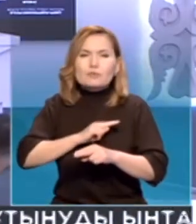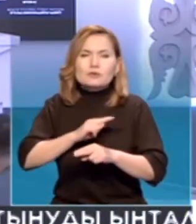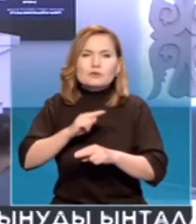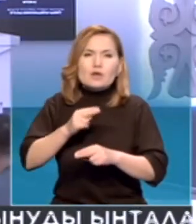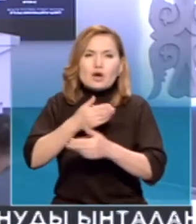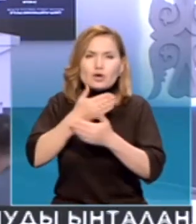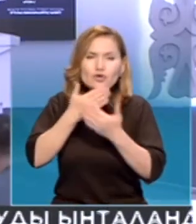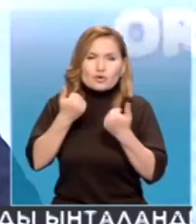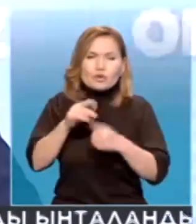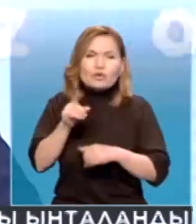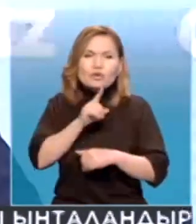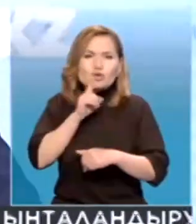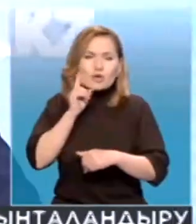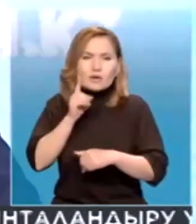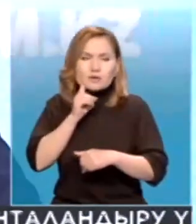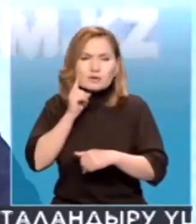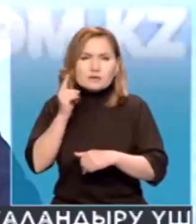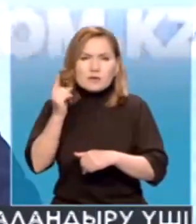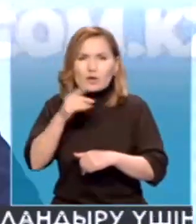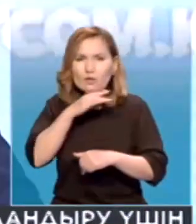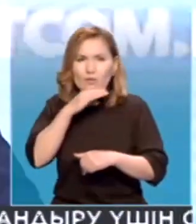саны қанша деп сұрадық. Әлі біз